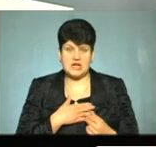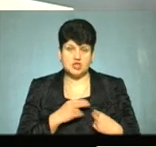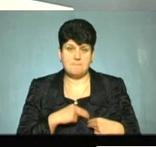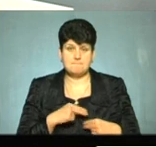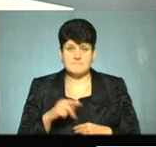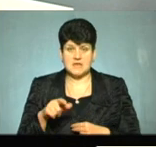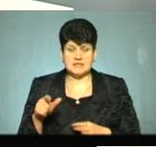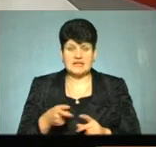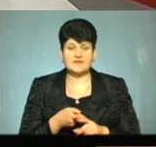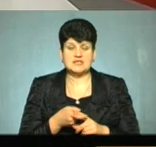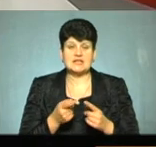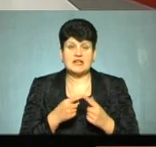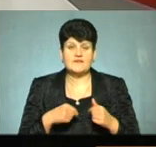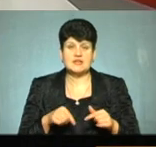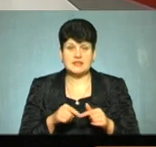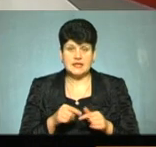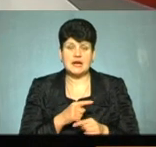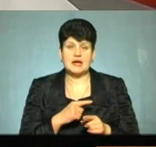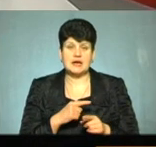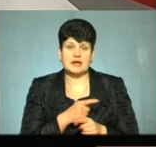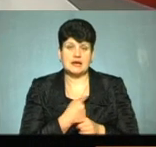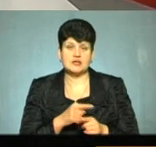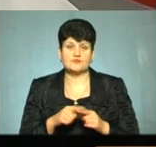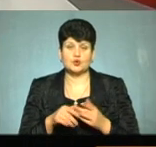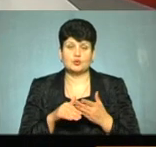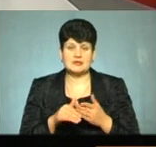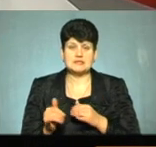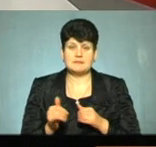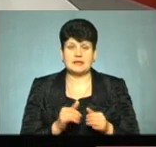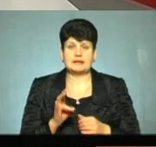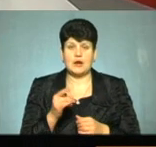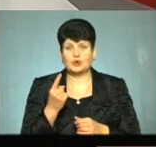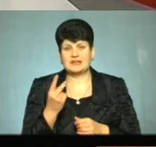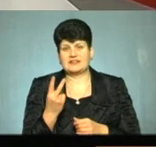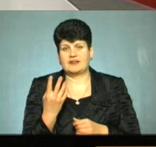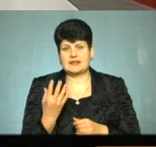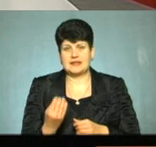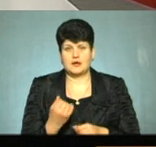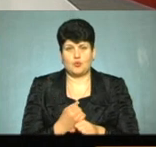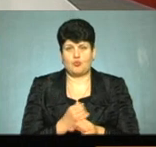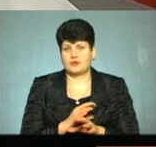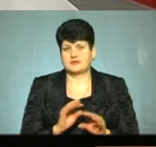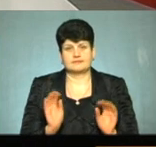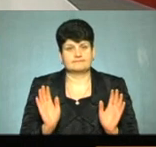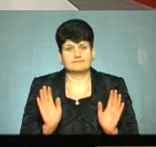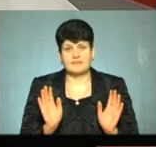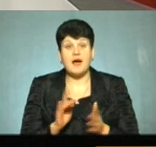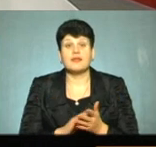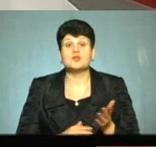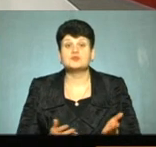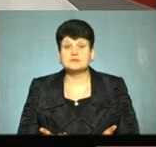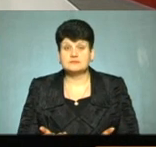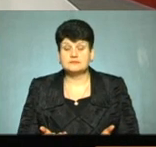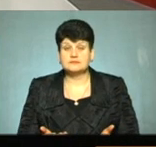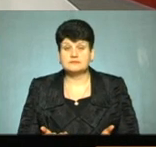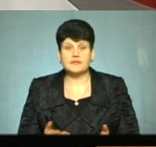наші працівники в інфекційному відділенні лікарні швидкої допомоги забезпечені на 1-2 дні роботи. А що